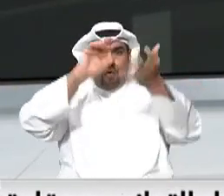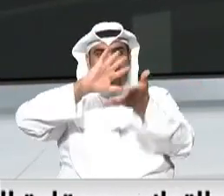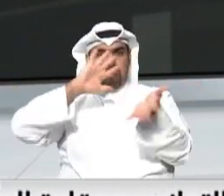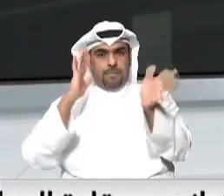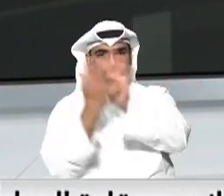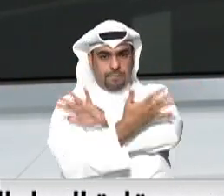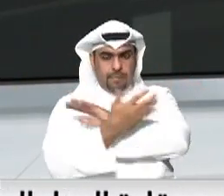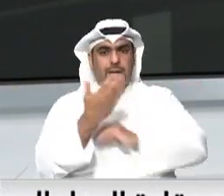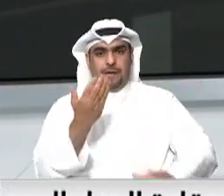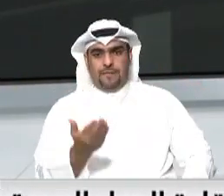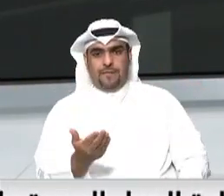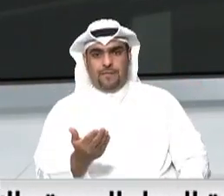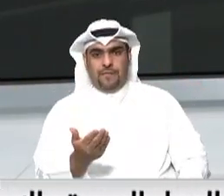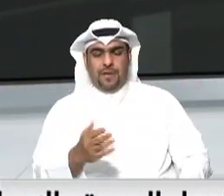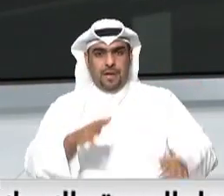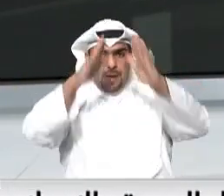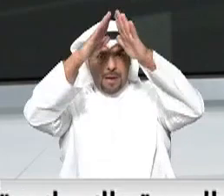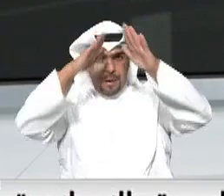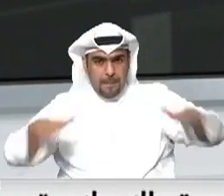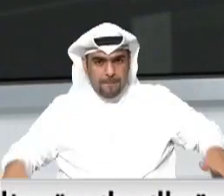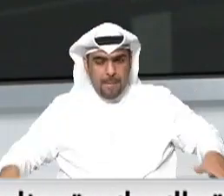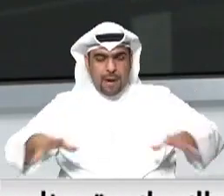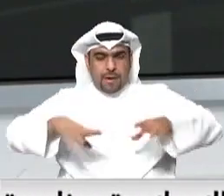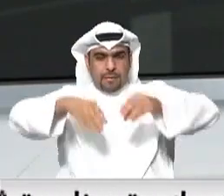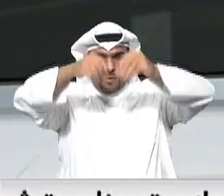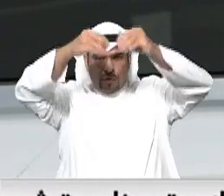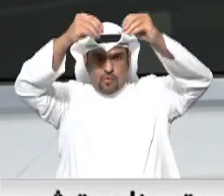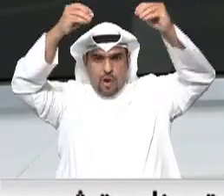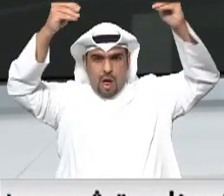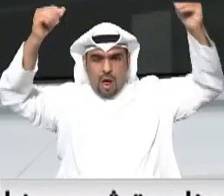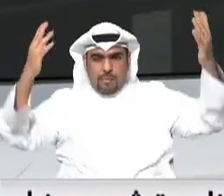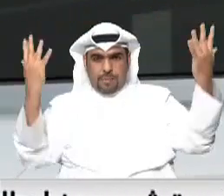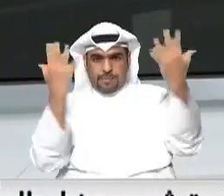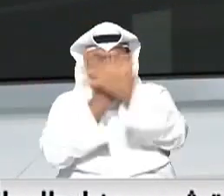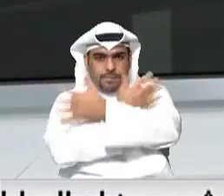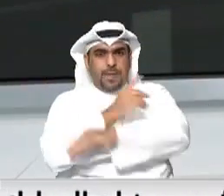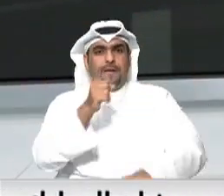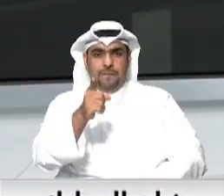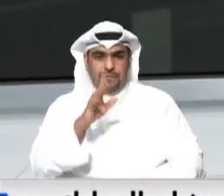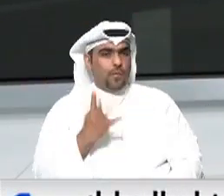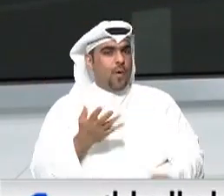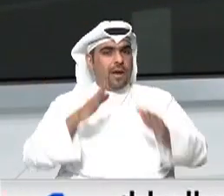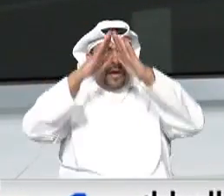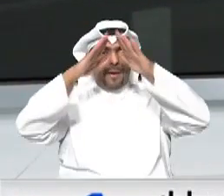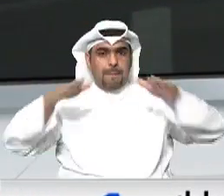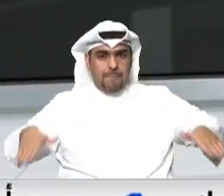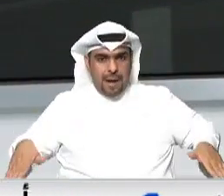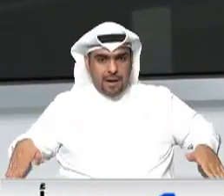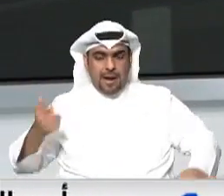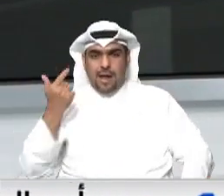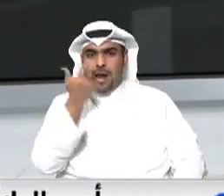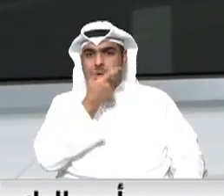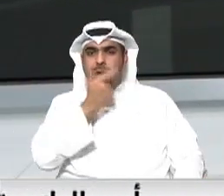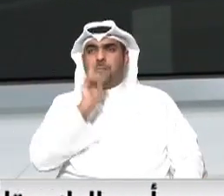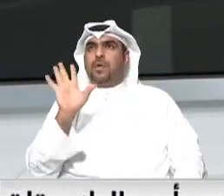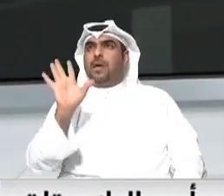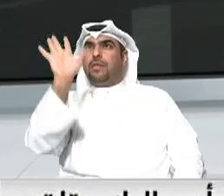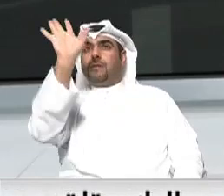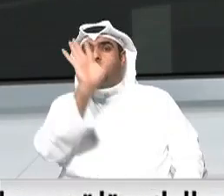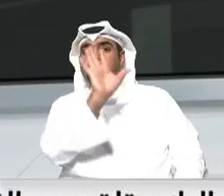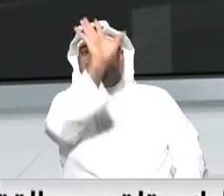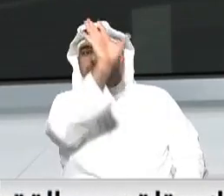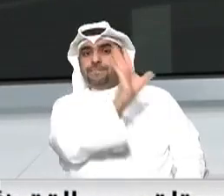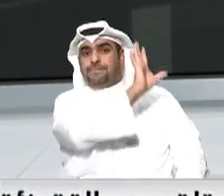المناطق الصحراويه وكذلك تتزامن مع تشكل السحب الرعديه المتوقع في يوم الاحد